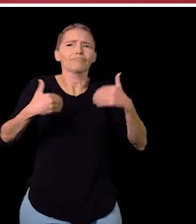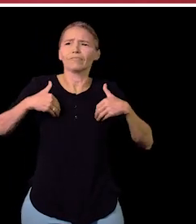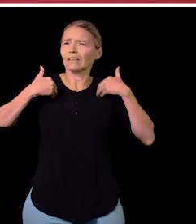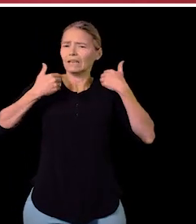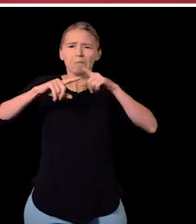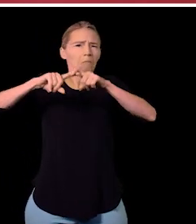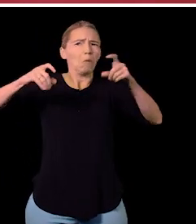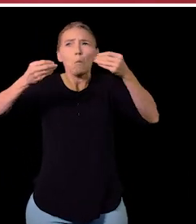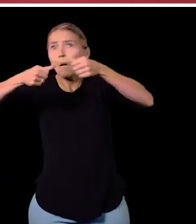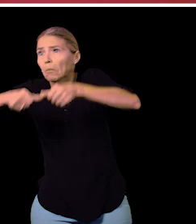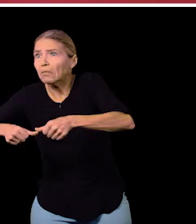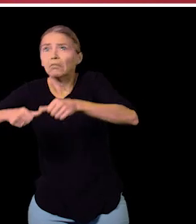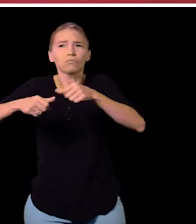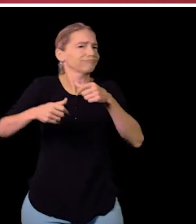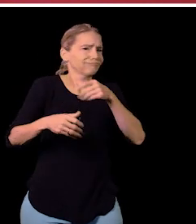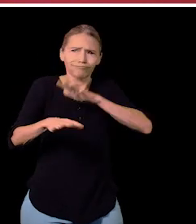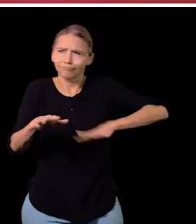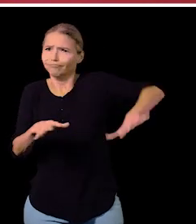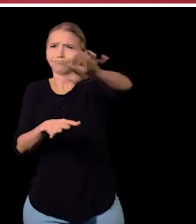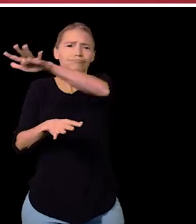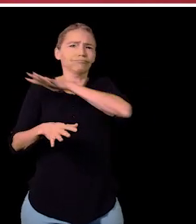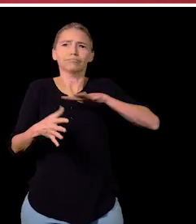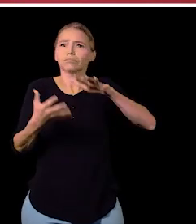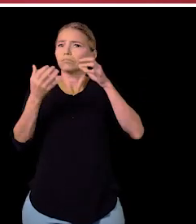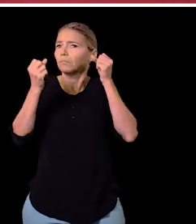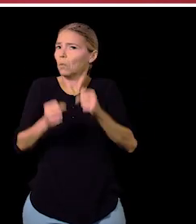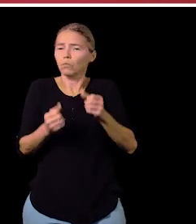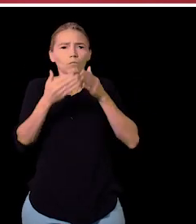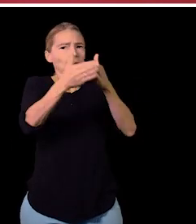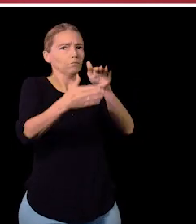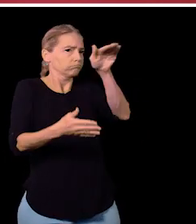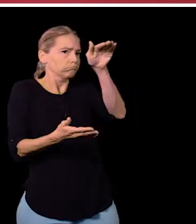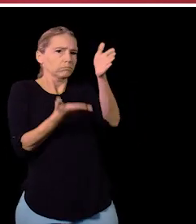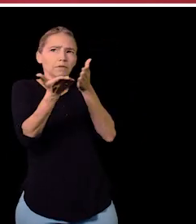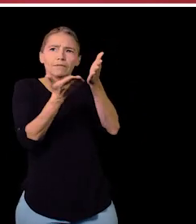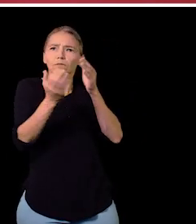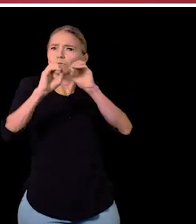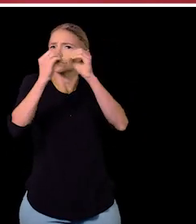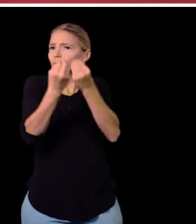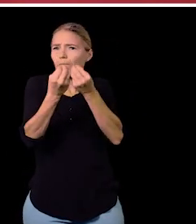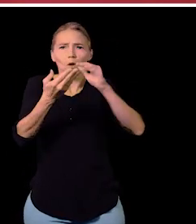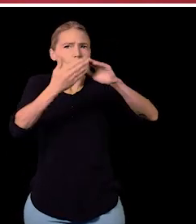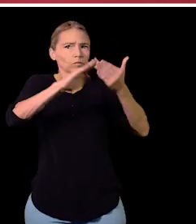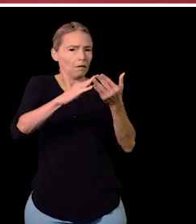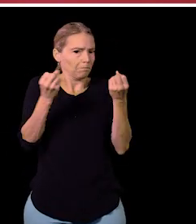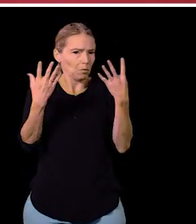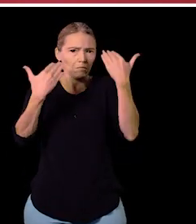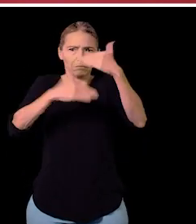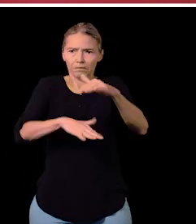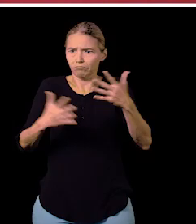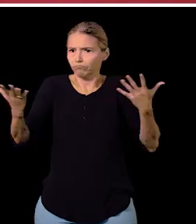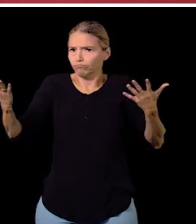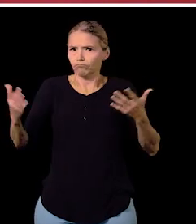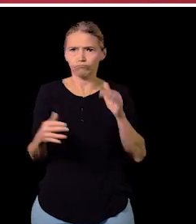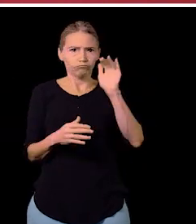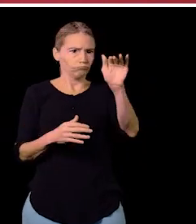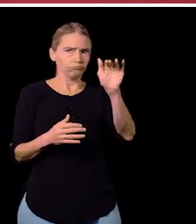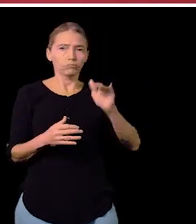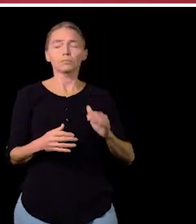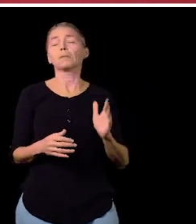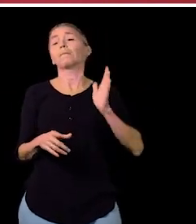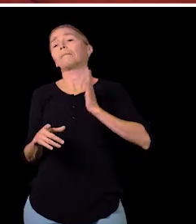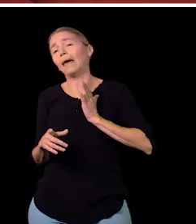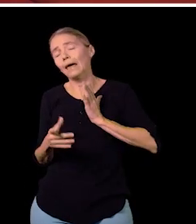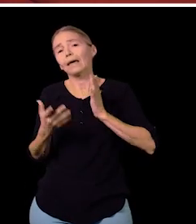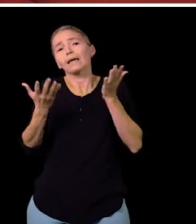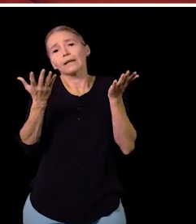Lavallois, Lavalloises peuvent faire appel aux services de ces organismes-là. Mais c'est certain que